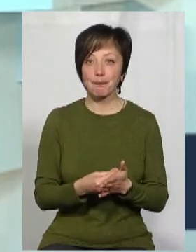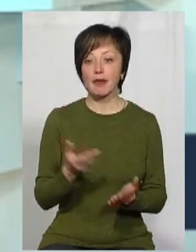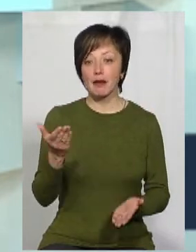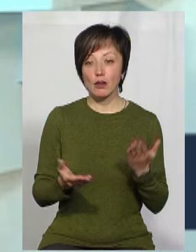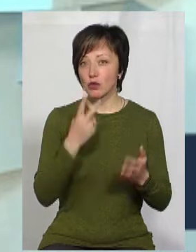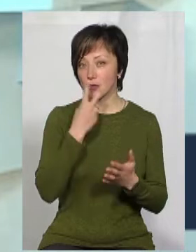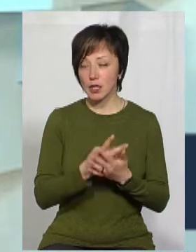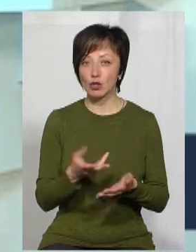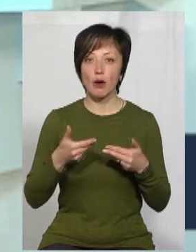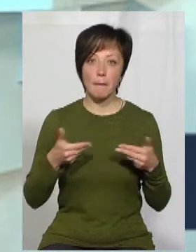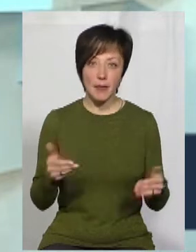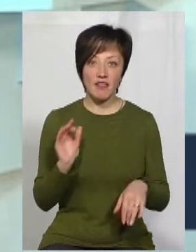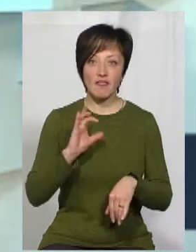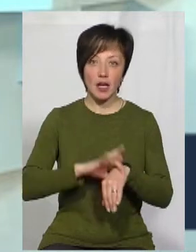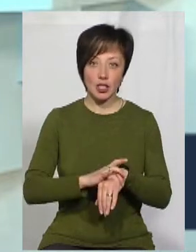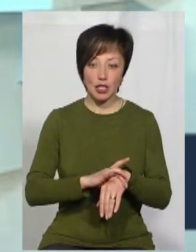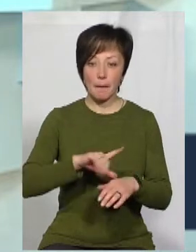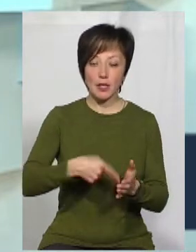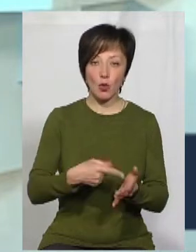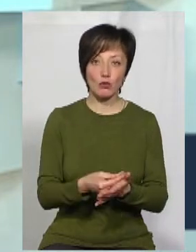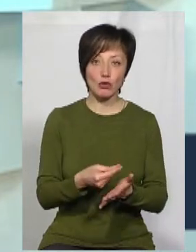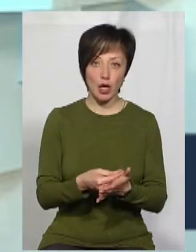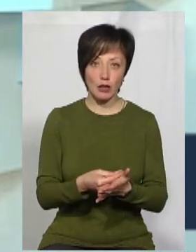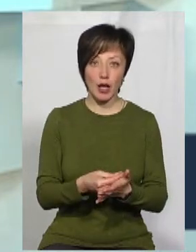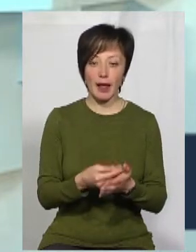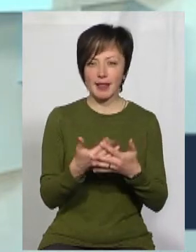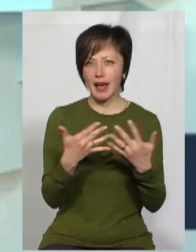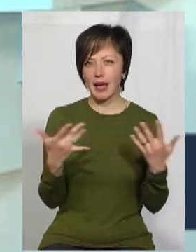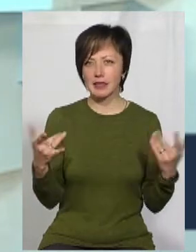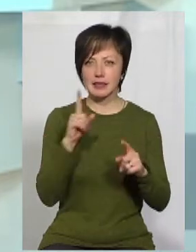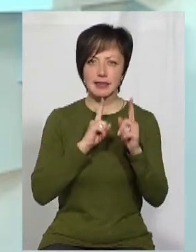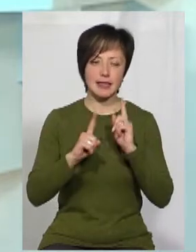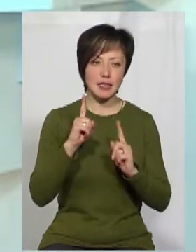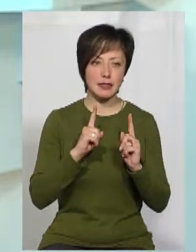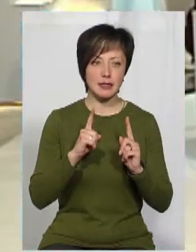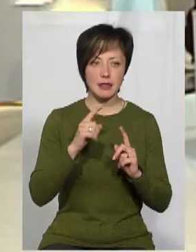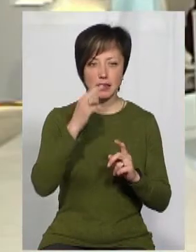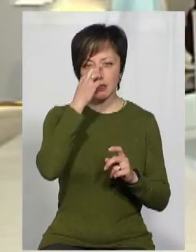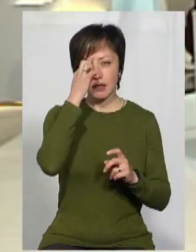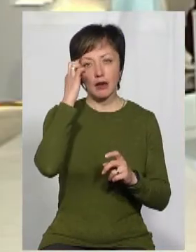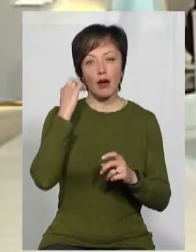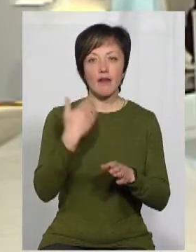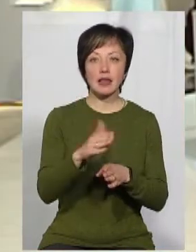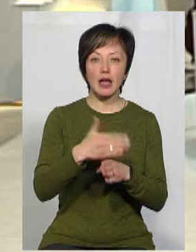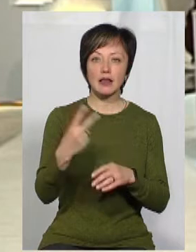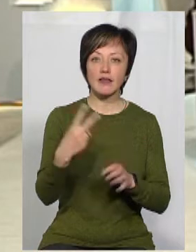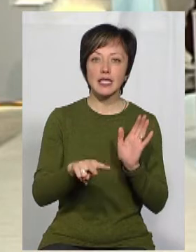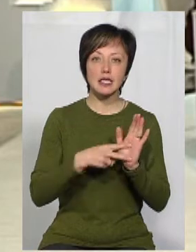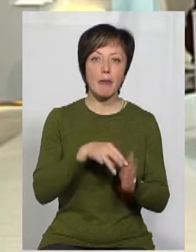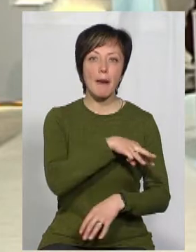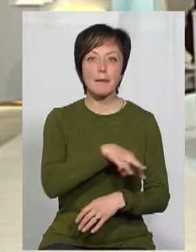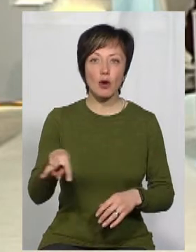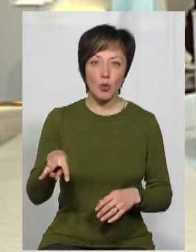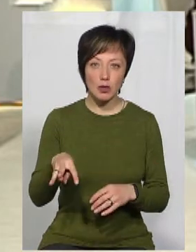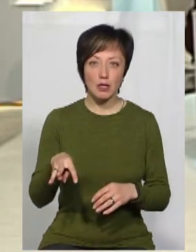якщо зважити на те, що ми фактично з міського бюджету на різних сесіях і через поточні видатки понад 27